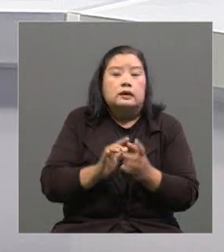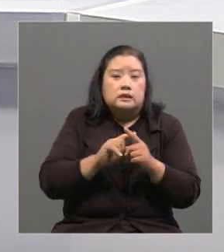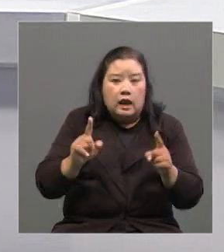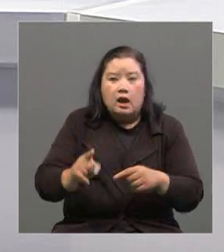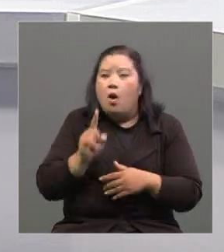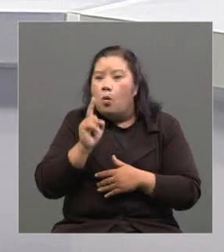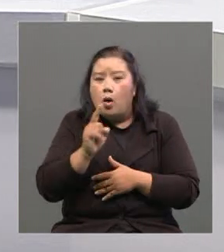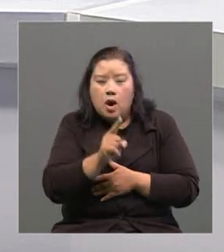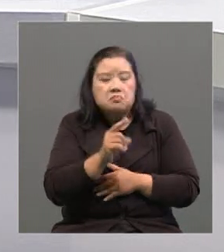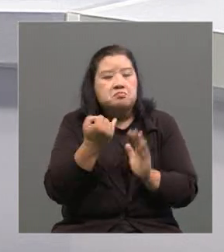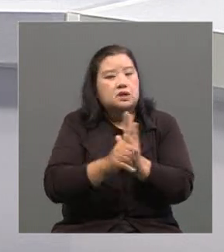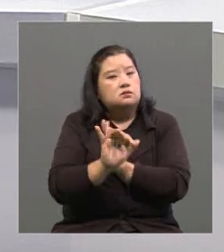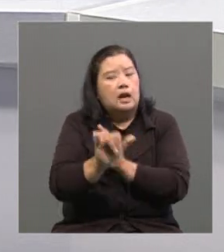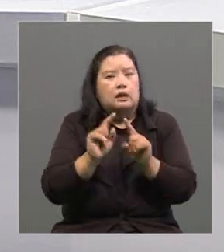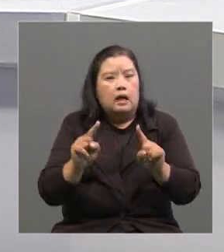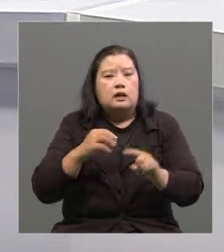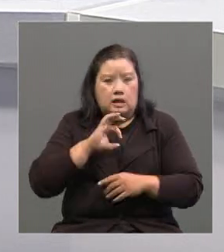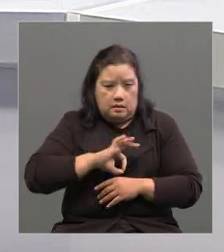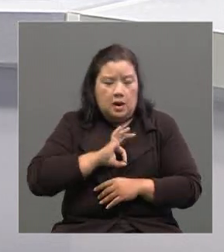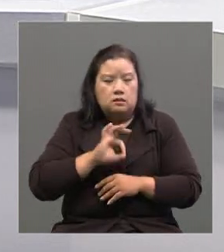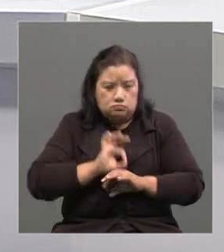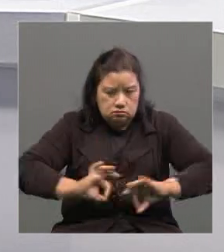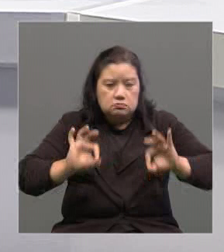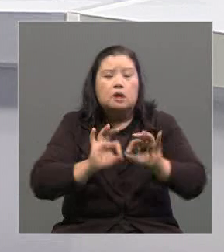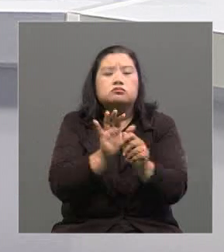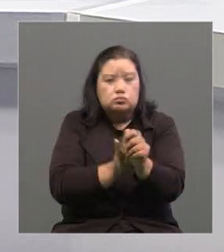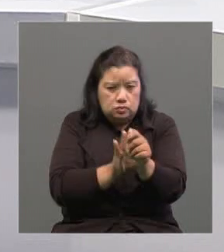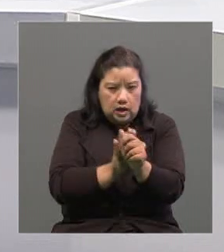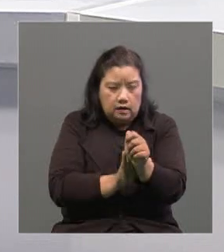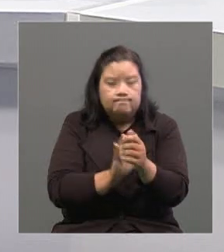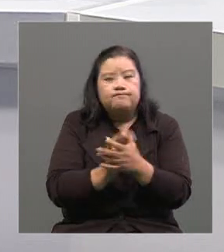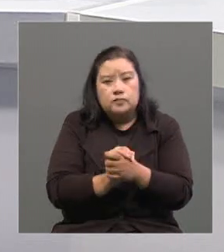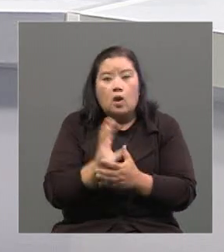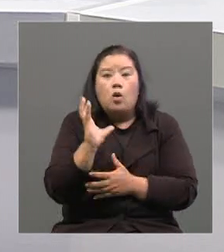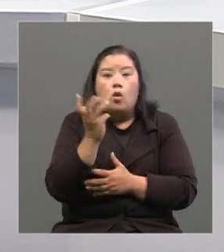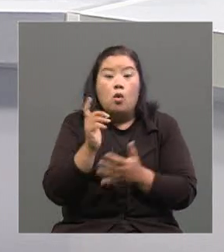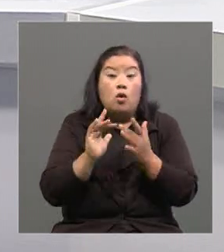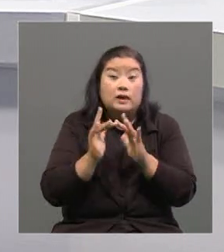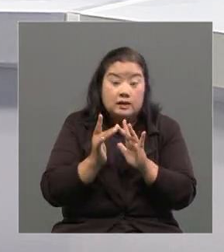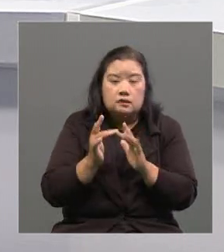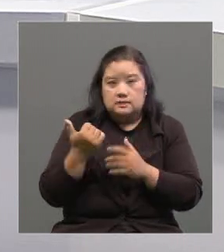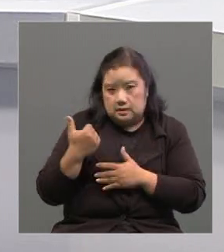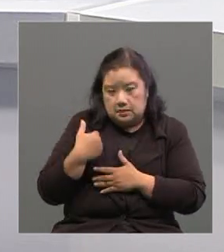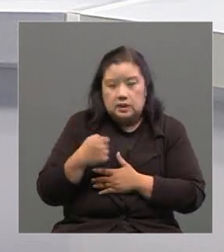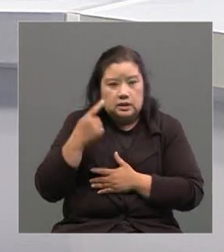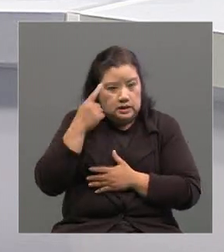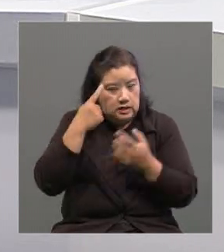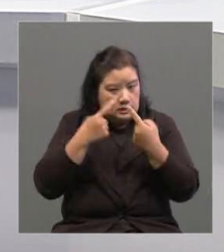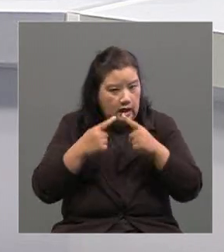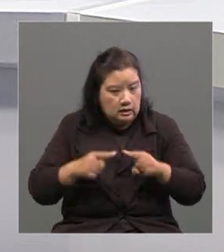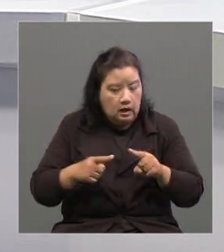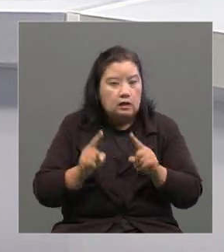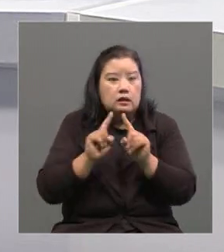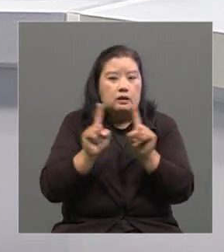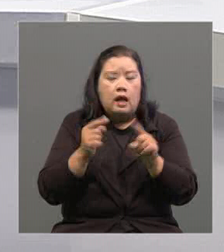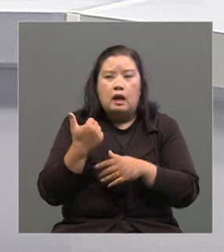โทษฝ่ายใดฝ่ายหนึ่งขอให้เห็นอกเห็นใจกันนิดนึงแต่ว่าในโลกโซเชียลเนี่ยมันก็ต้องยอมรับว่ามันก็ต่างคนต่างที่มาต่างจิตต่างใจแต่บางครั้